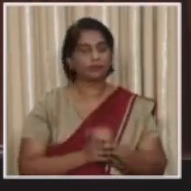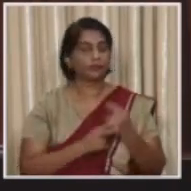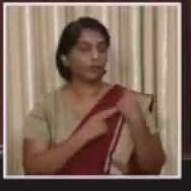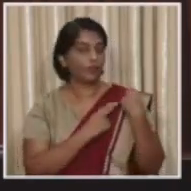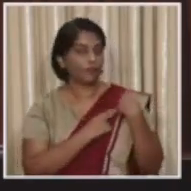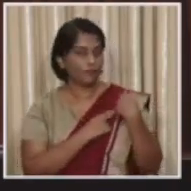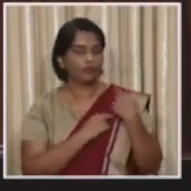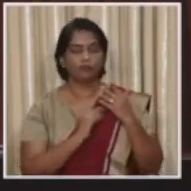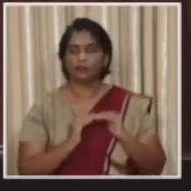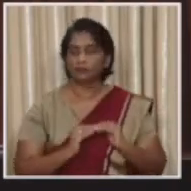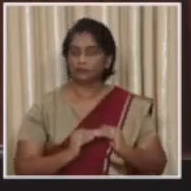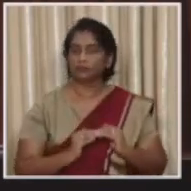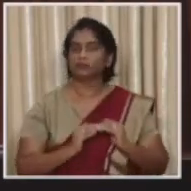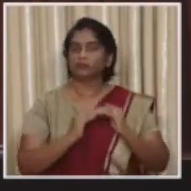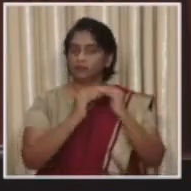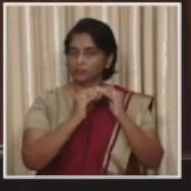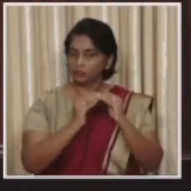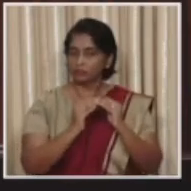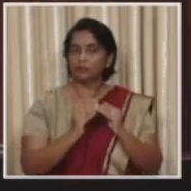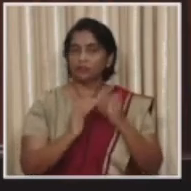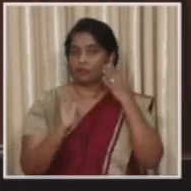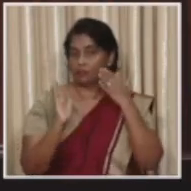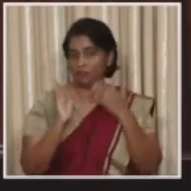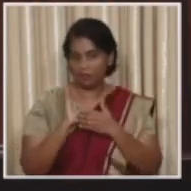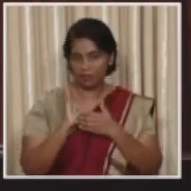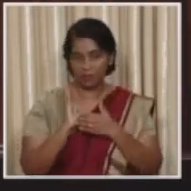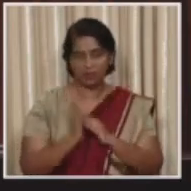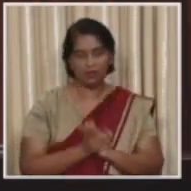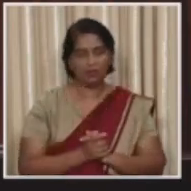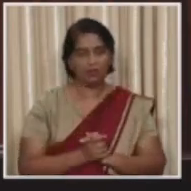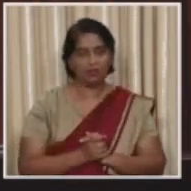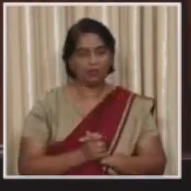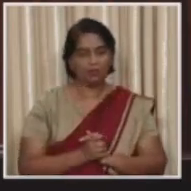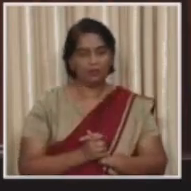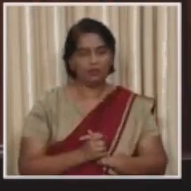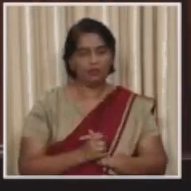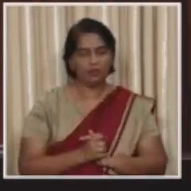වගකීම ප්‍රවර්ධනය කිරීම පිළිබඳව